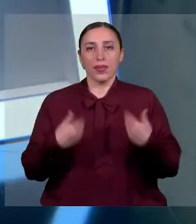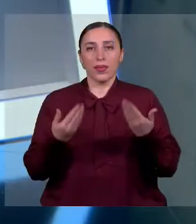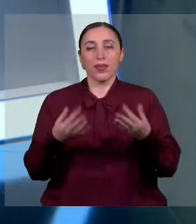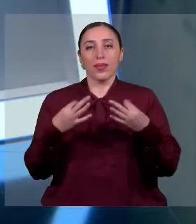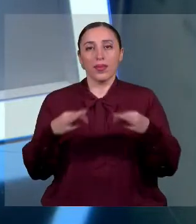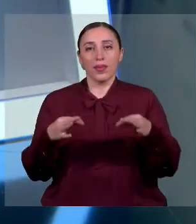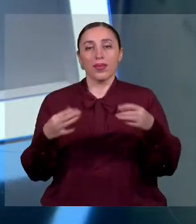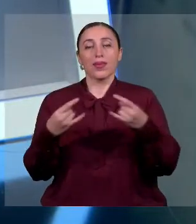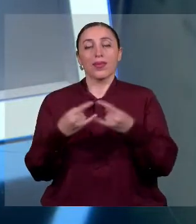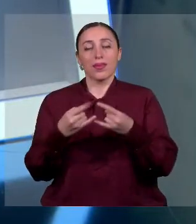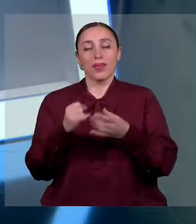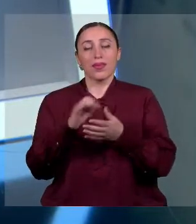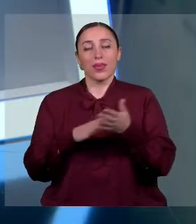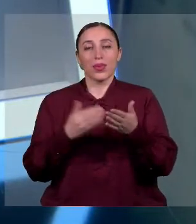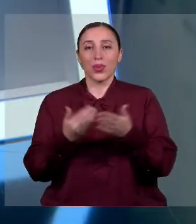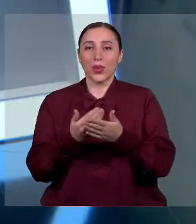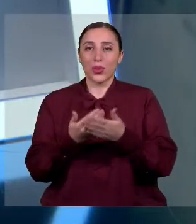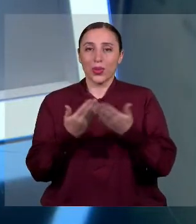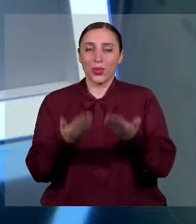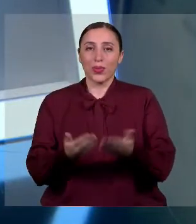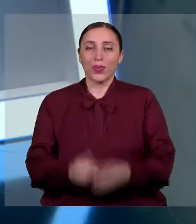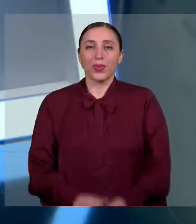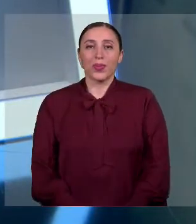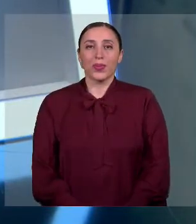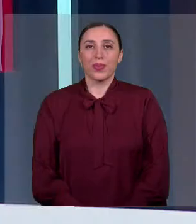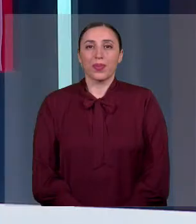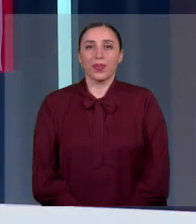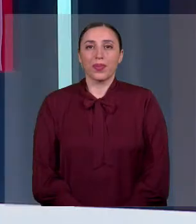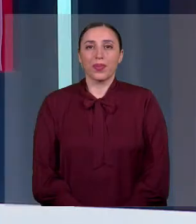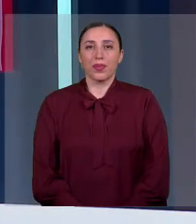Բարի երեկո, ուղիղ եթերում ազատության լուրերի թողարկումն է։